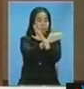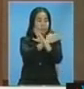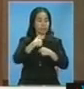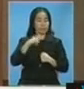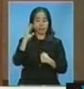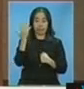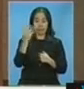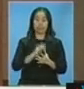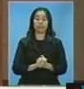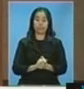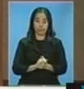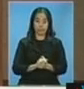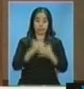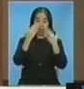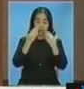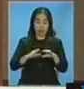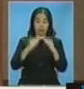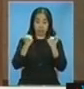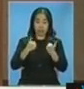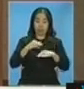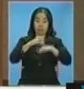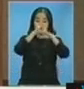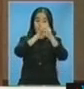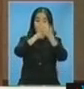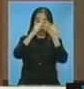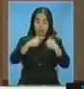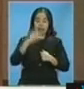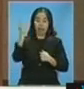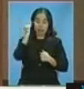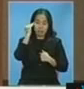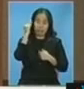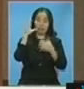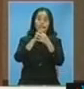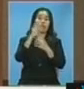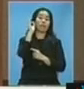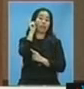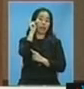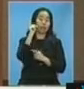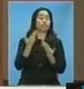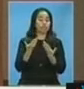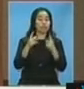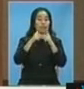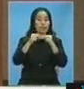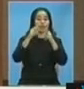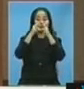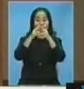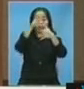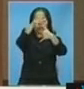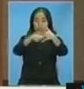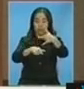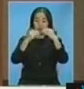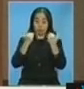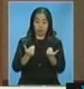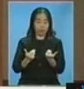ะคะและหลังจากที่ทราบตามที่เป็นข่าวก็ถือว่าเป็นเรื่องส่วนตัวและขณะนี้ยังไม่